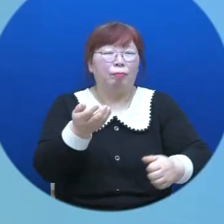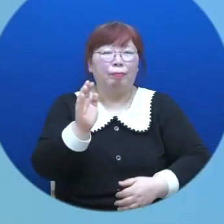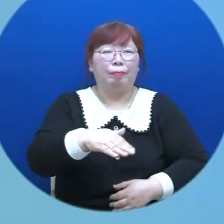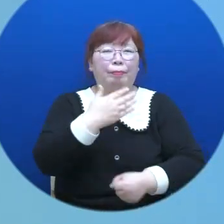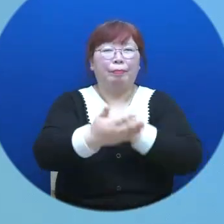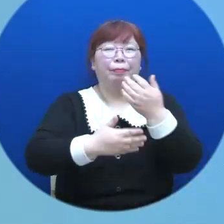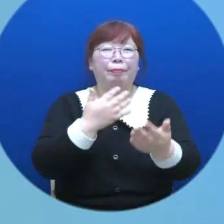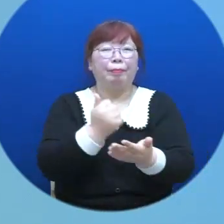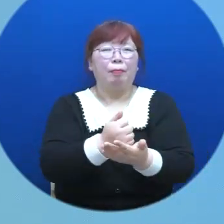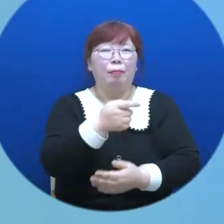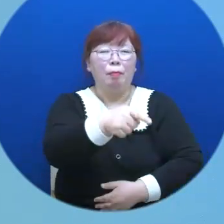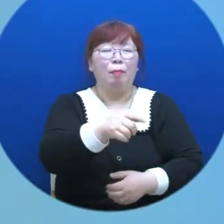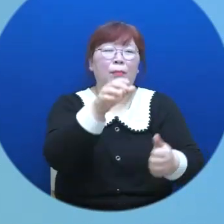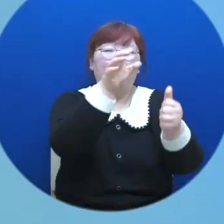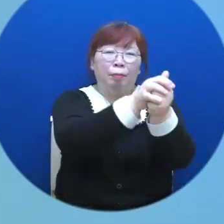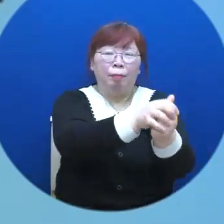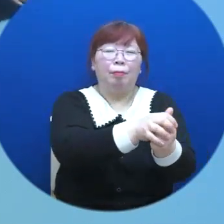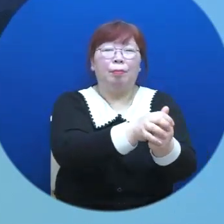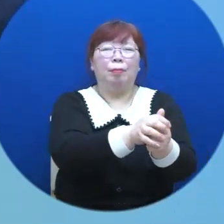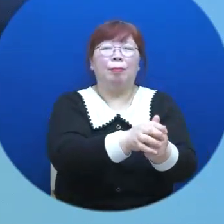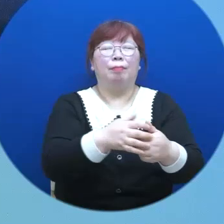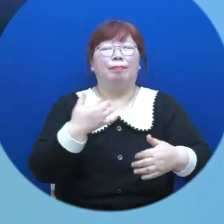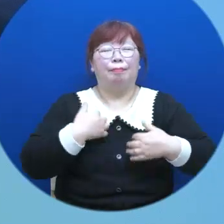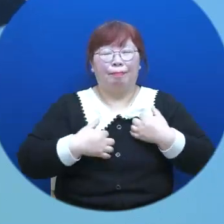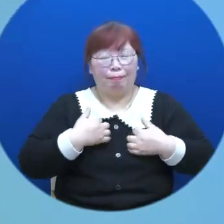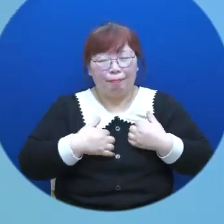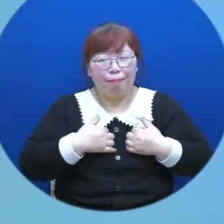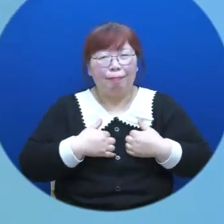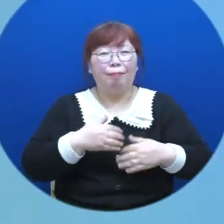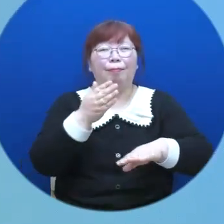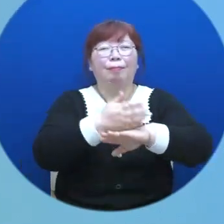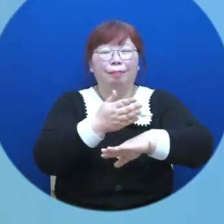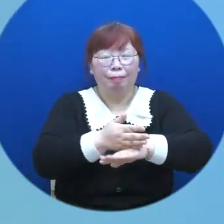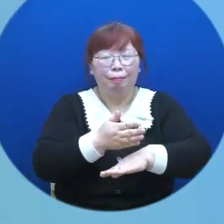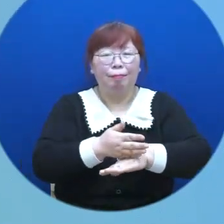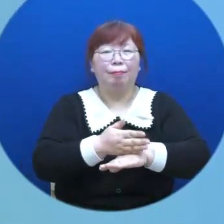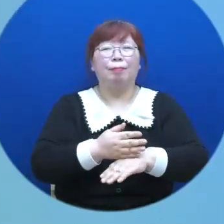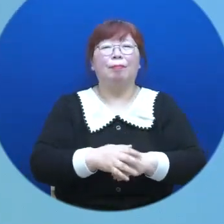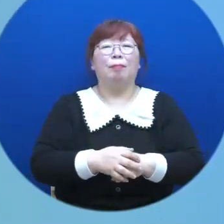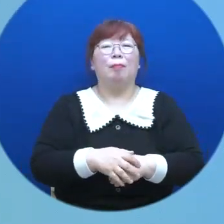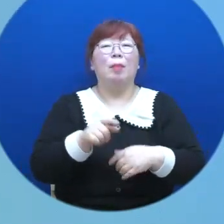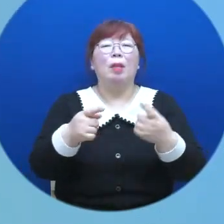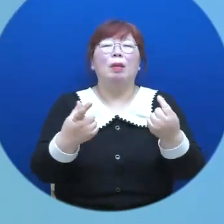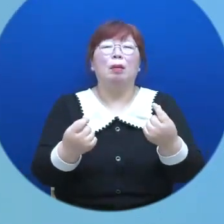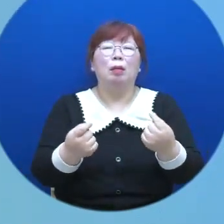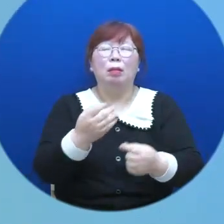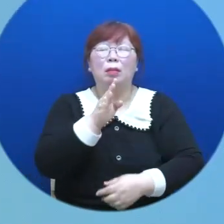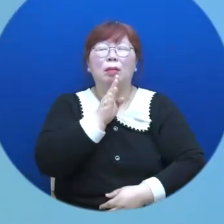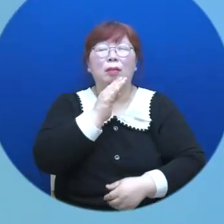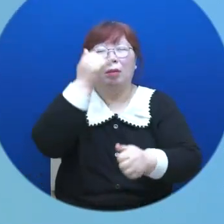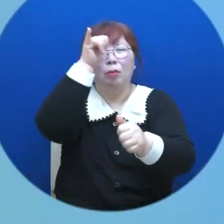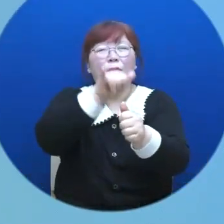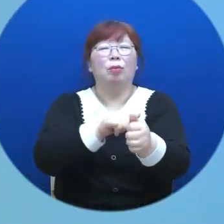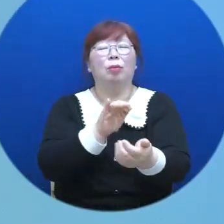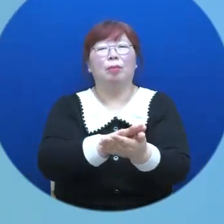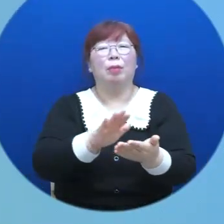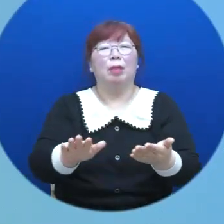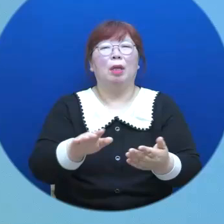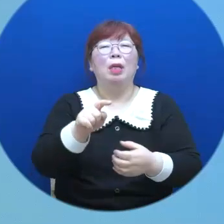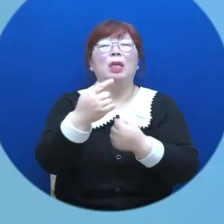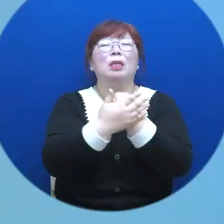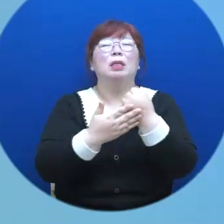하나님이 너를 맡아줬구나. 기쁘구나. 감사하구나. 이것이 진정한 효도가 아니겠습니까? 이